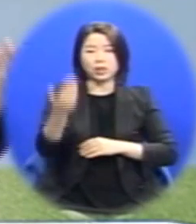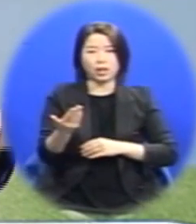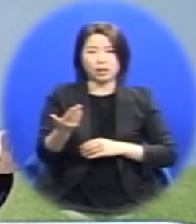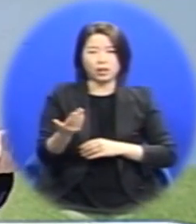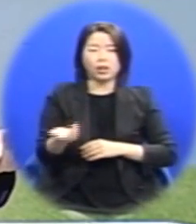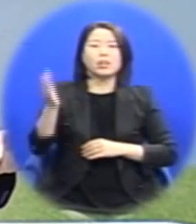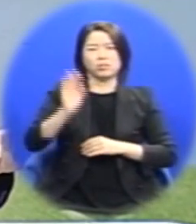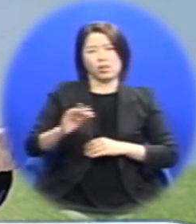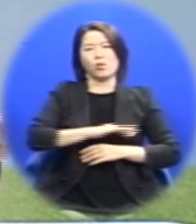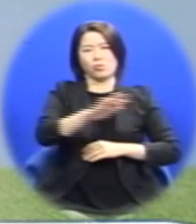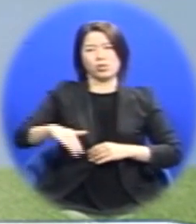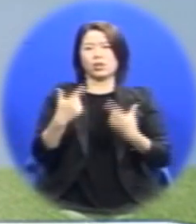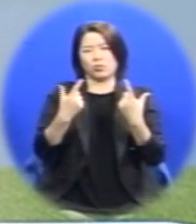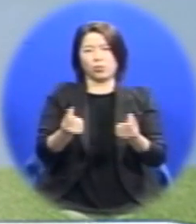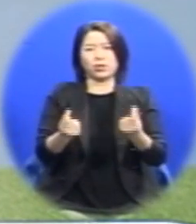우리가 그렇다니까.